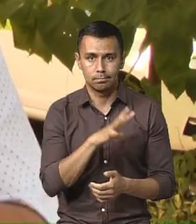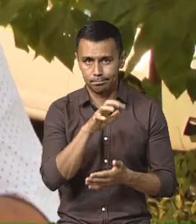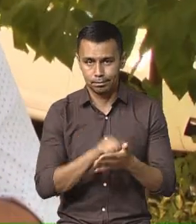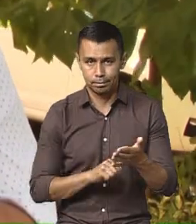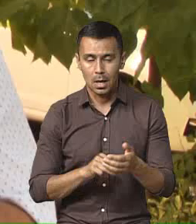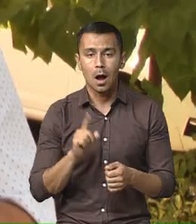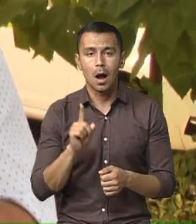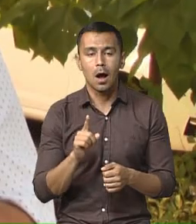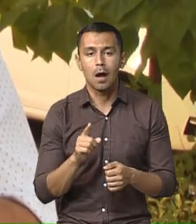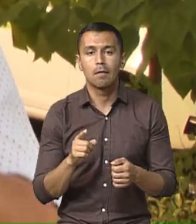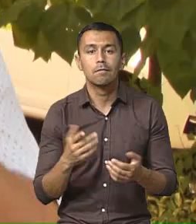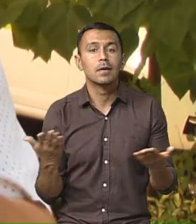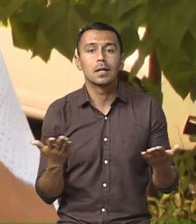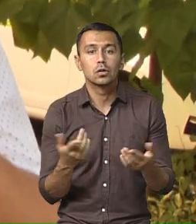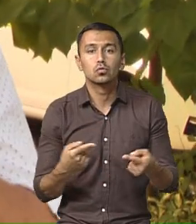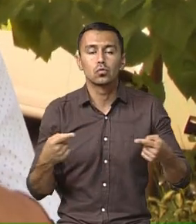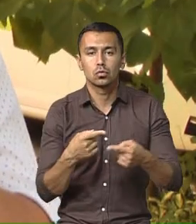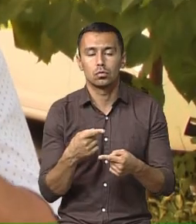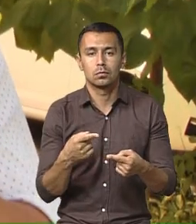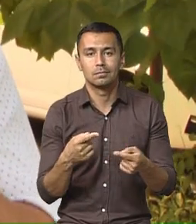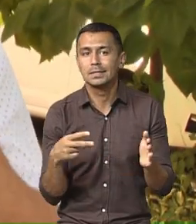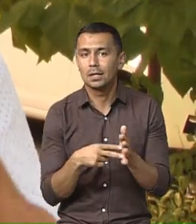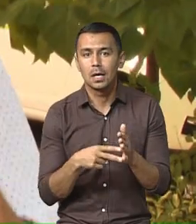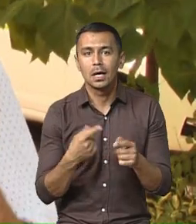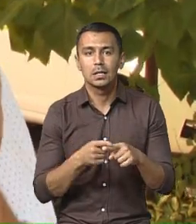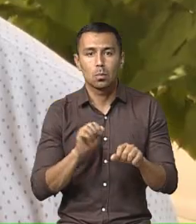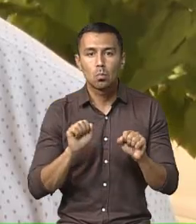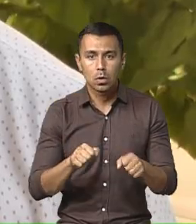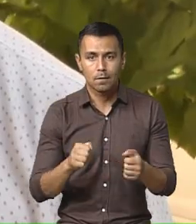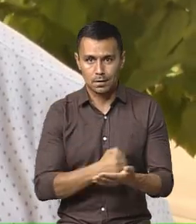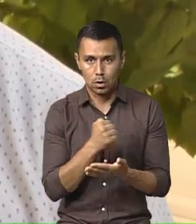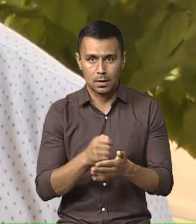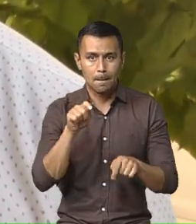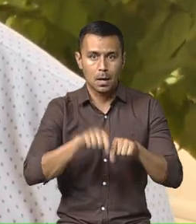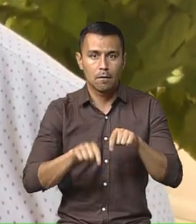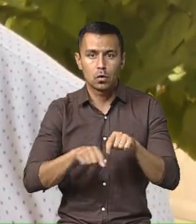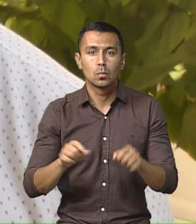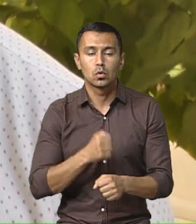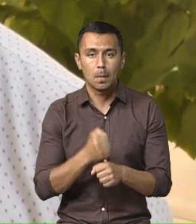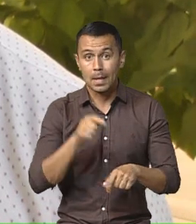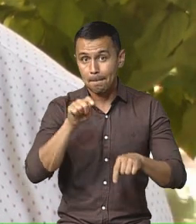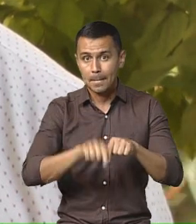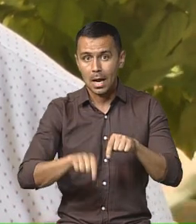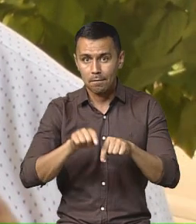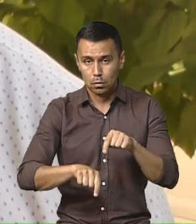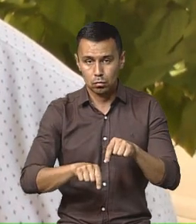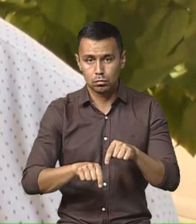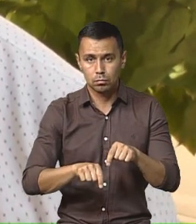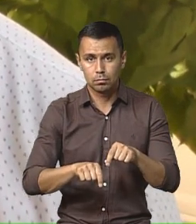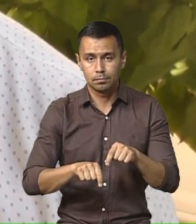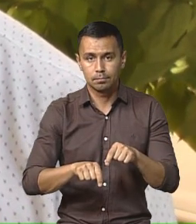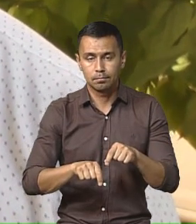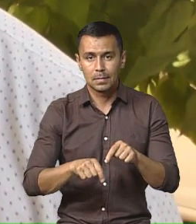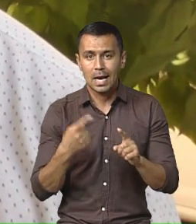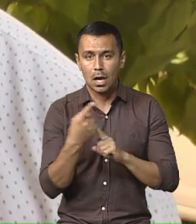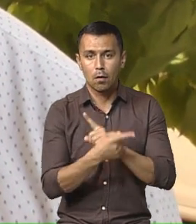а в яких саме розмірах, оце може встановити перевірка. Щоб зробити перевірку калькуляції